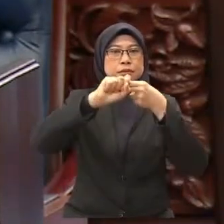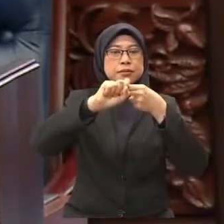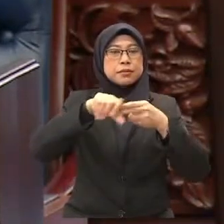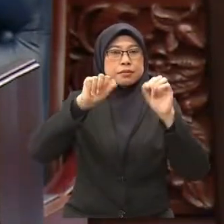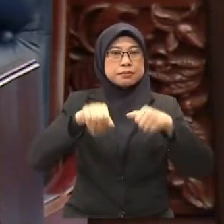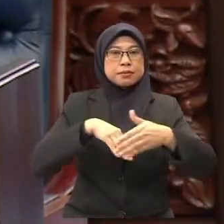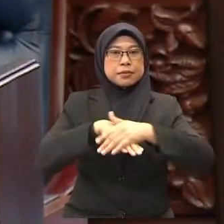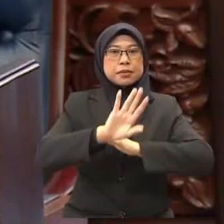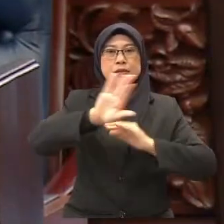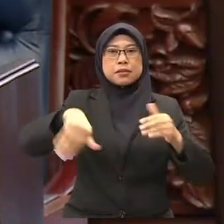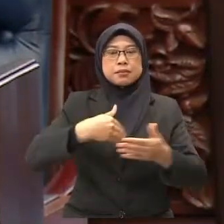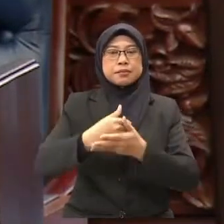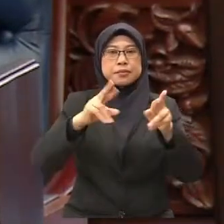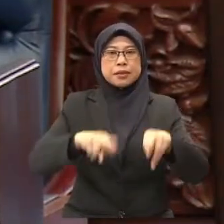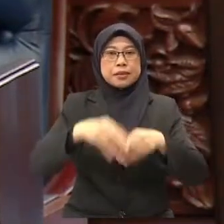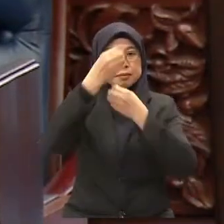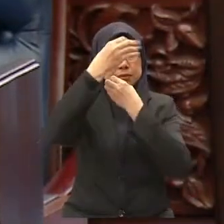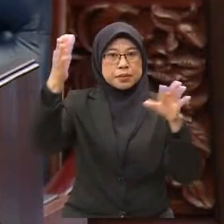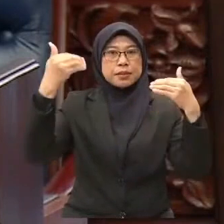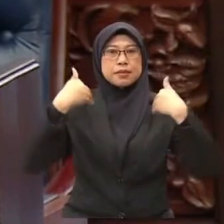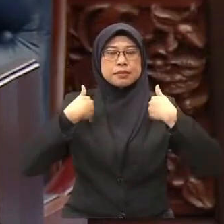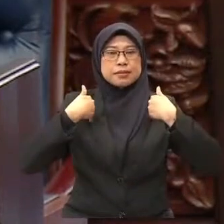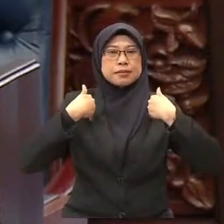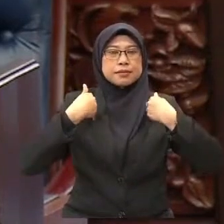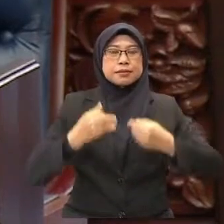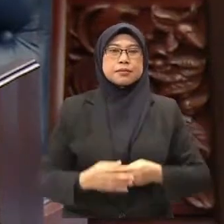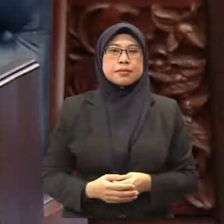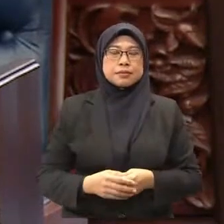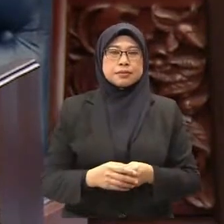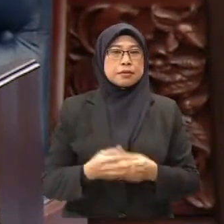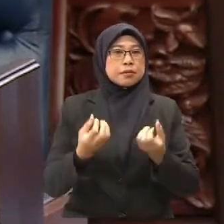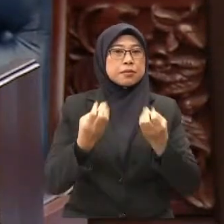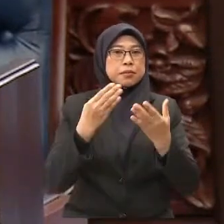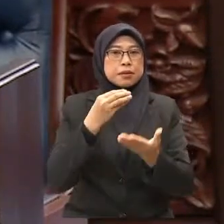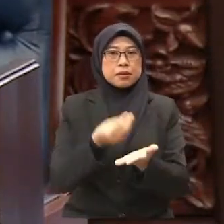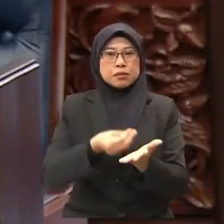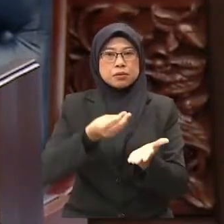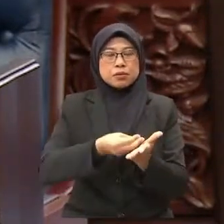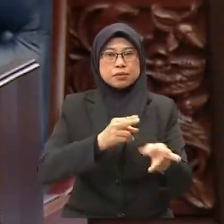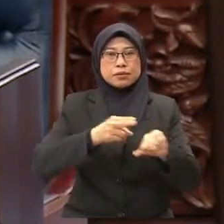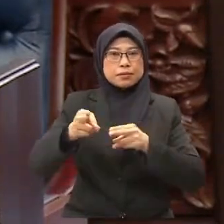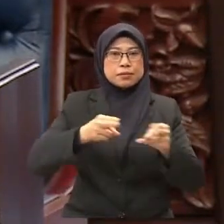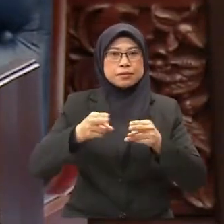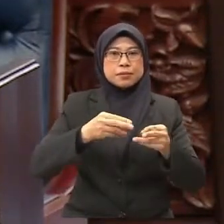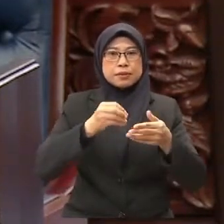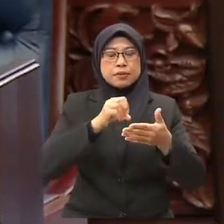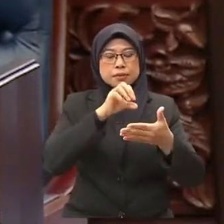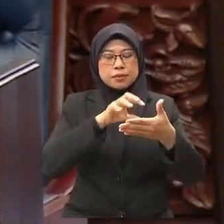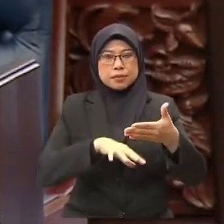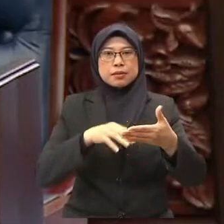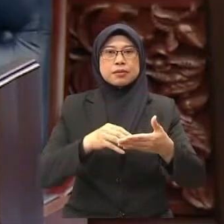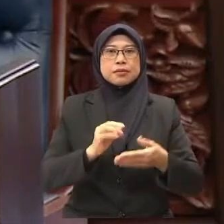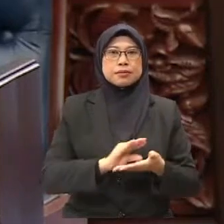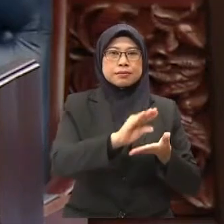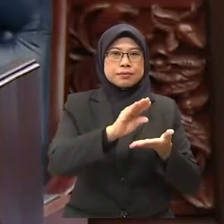semua rakyat dan update maklumat mereka, terutama ketika bencana? Dan yang kedua, berapakah bajet pengurusan data ini yang diagihkan